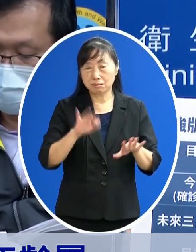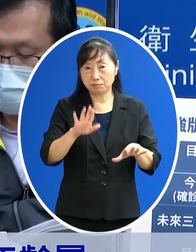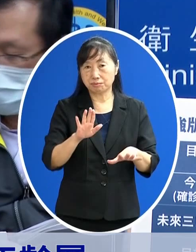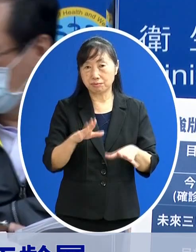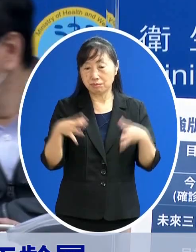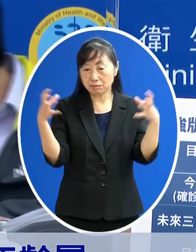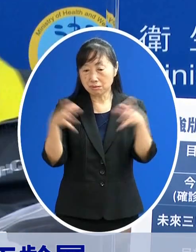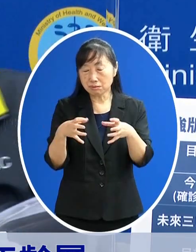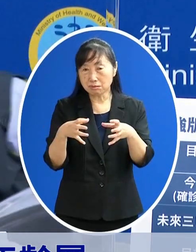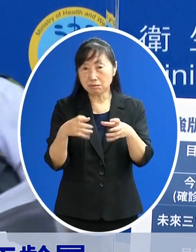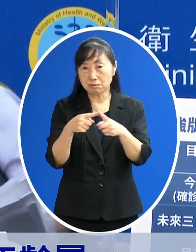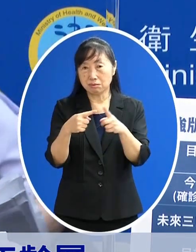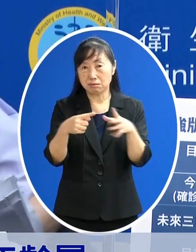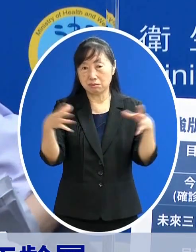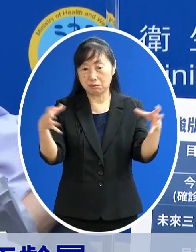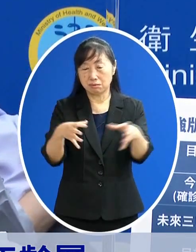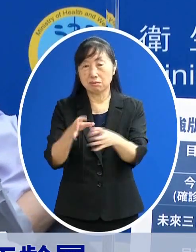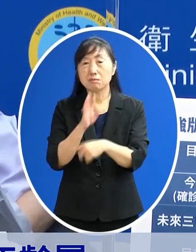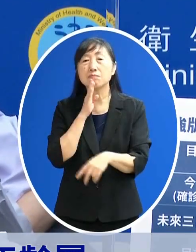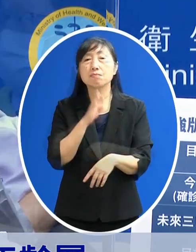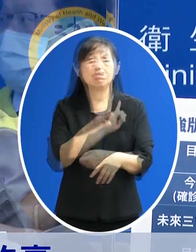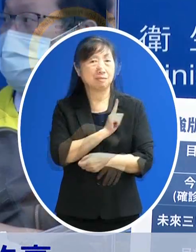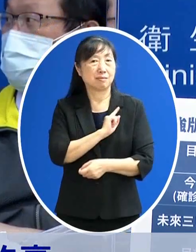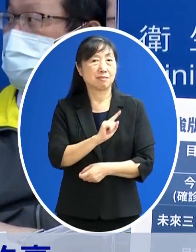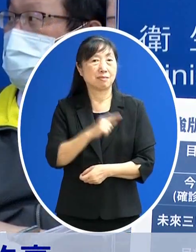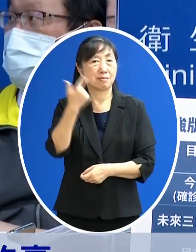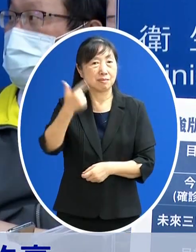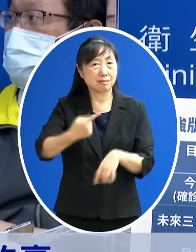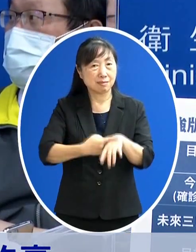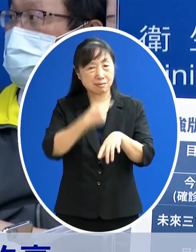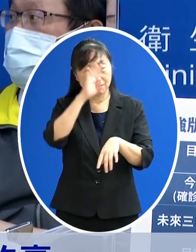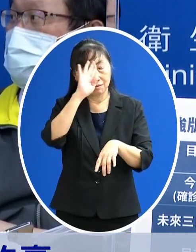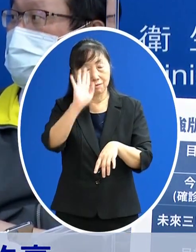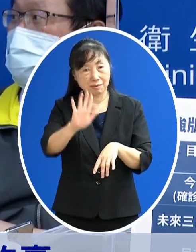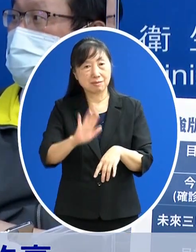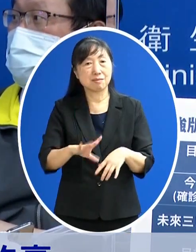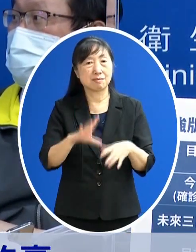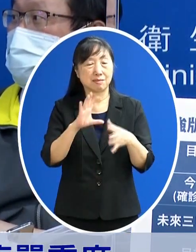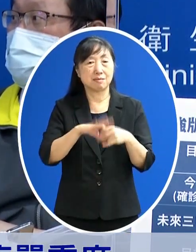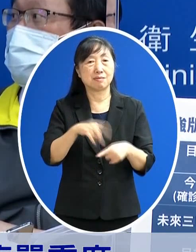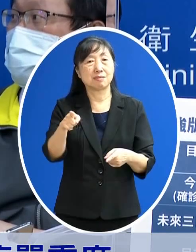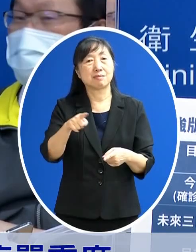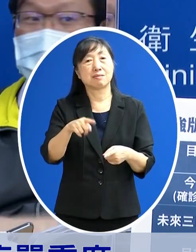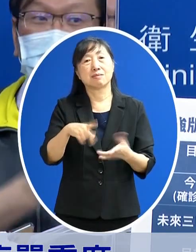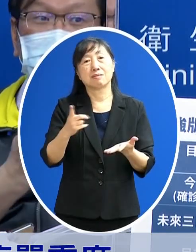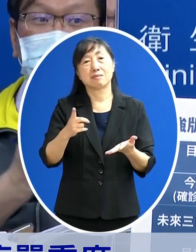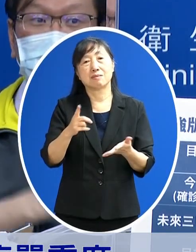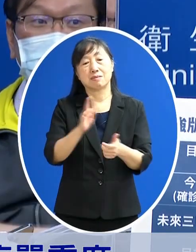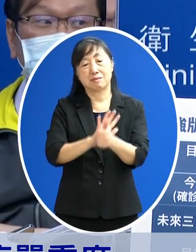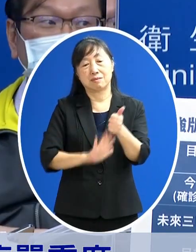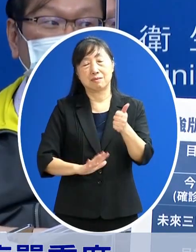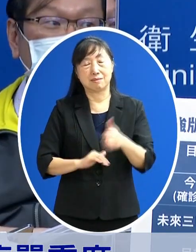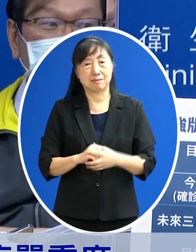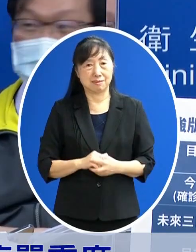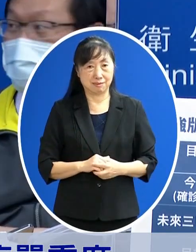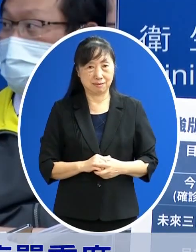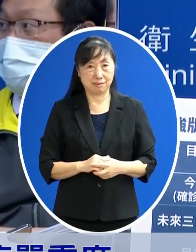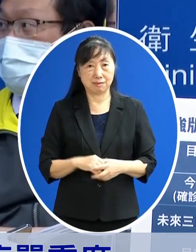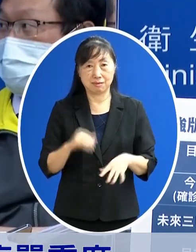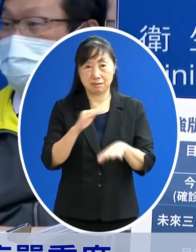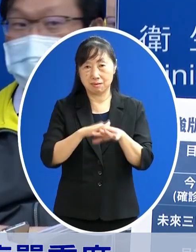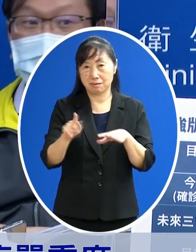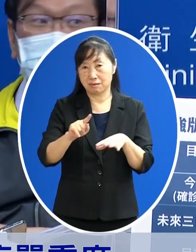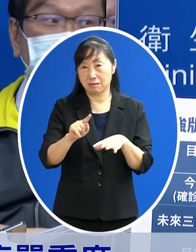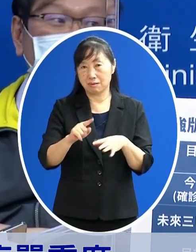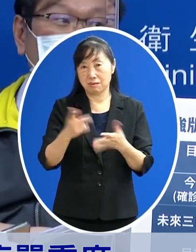聚有很多是在中高年龄层，无疾病的比例非常的高，那所以造成这个所谓的疾